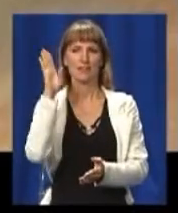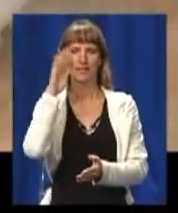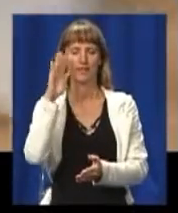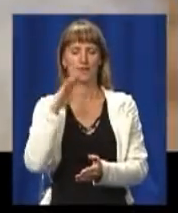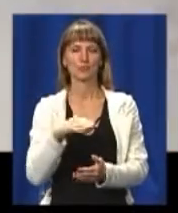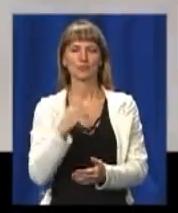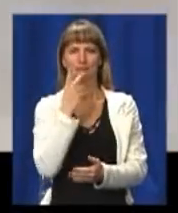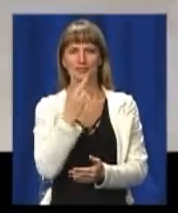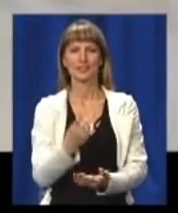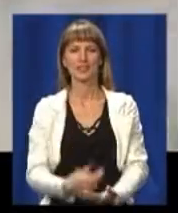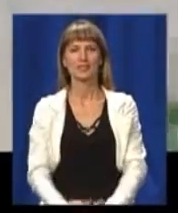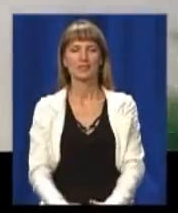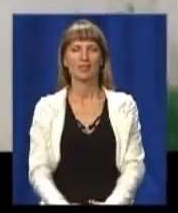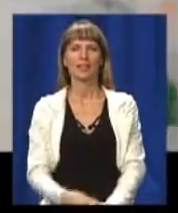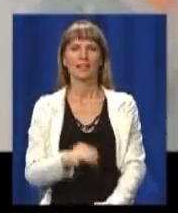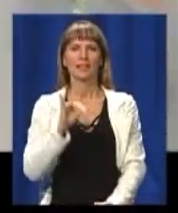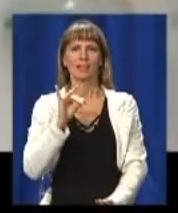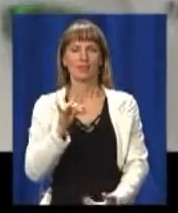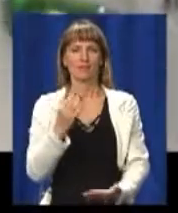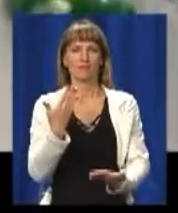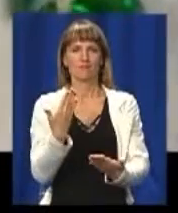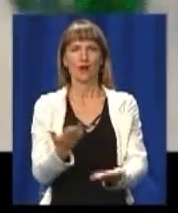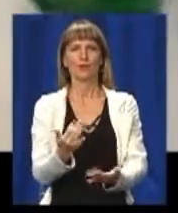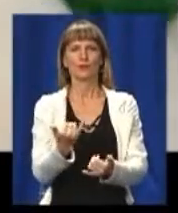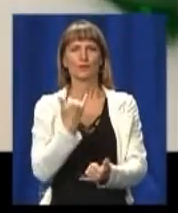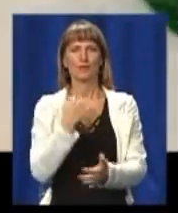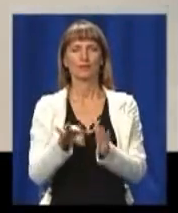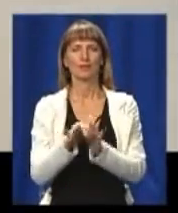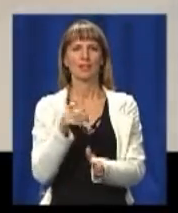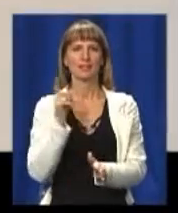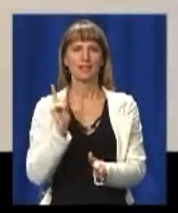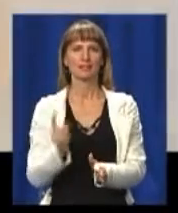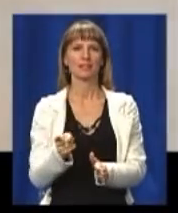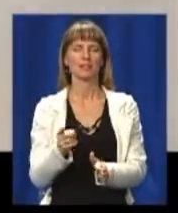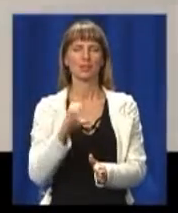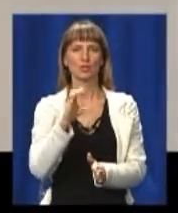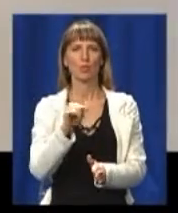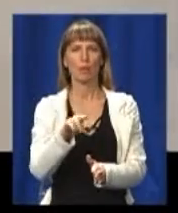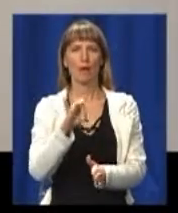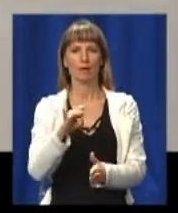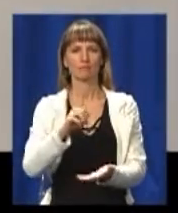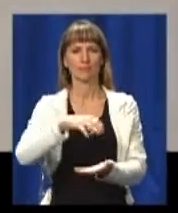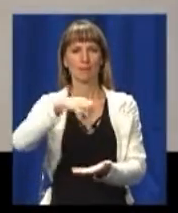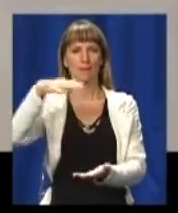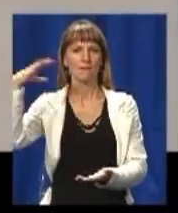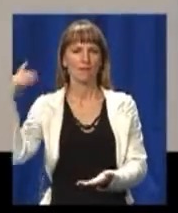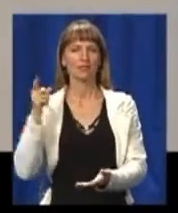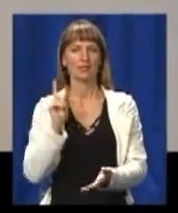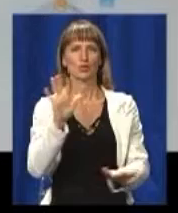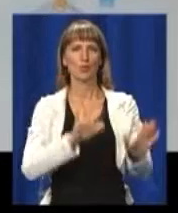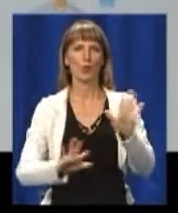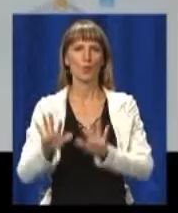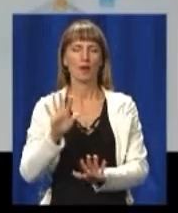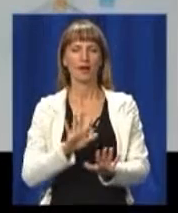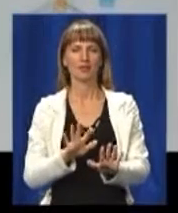Поїхали! І ось у нас вийшла справжня супердимовуха, це справжній туман,